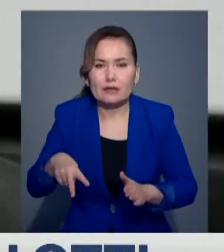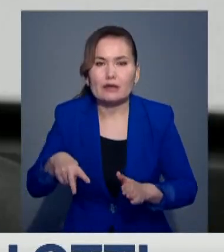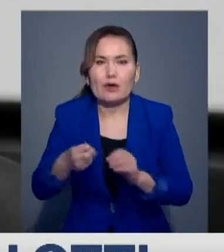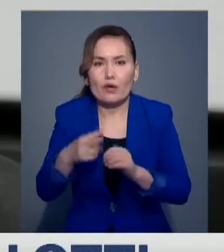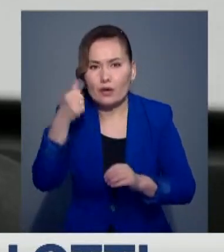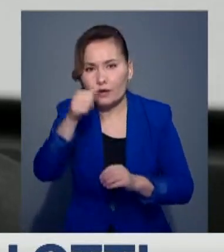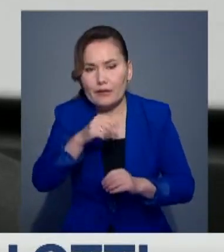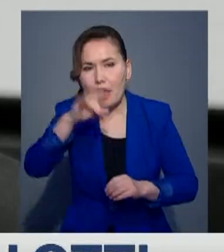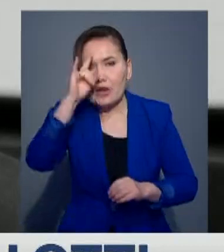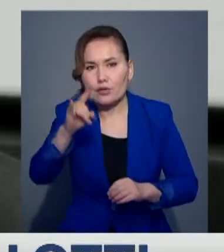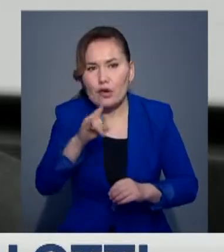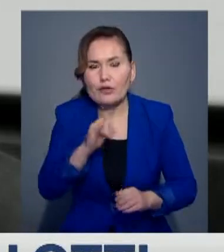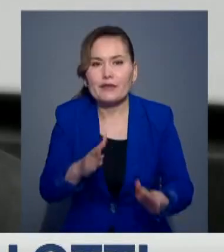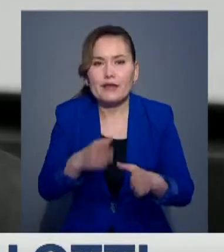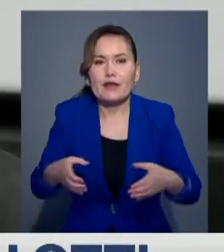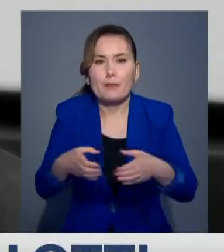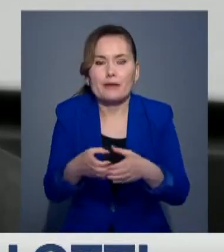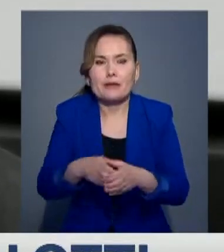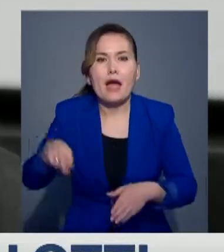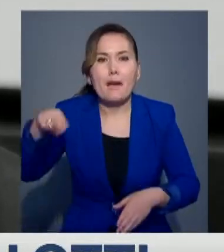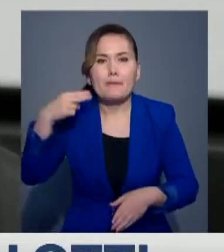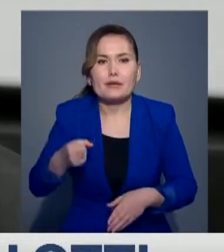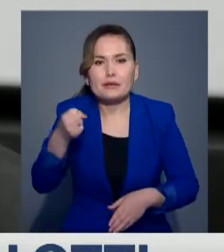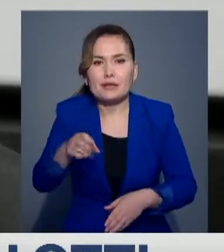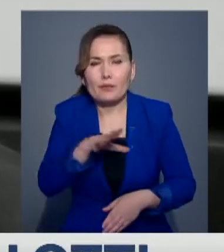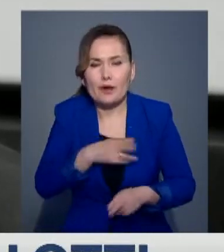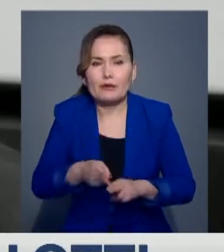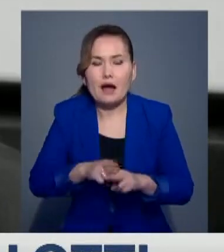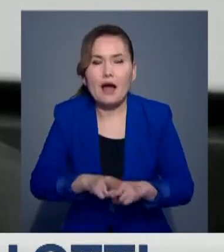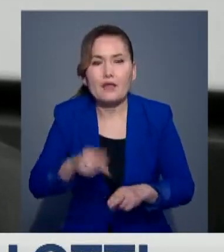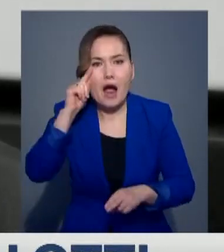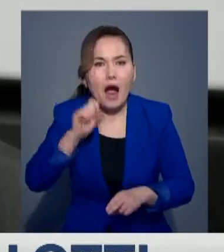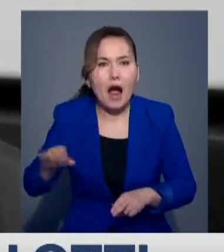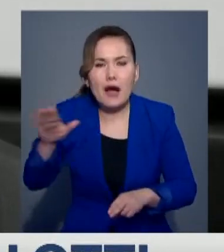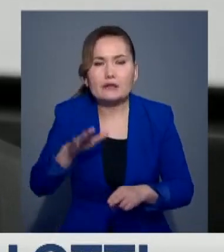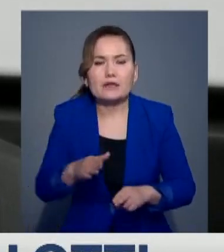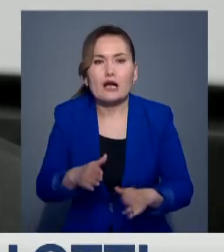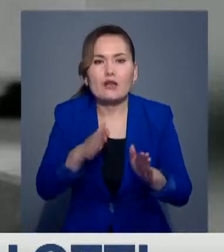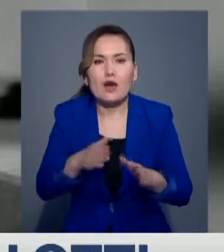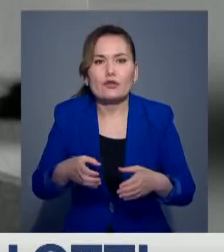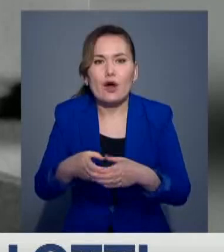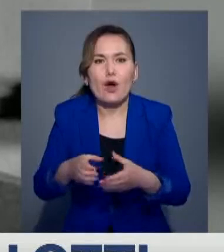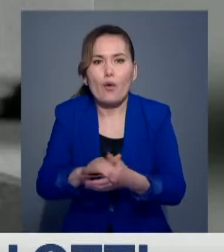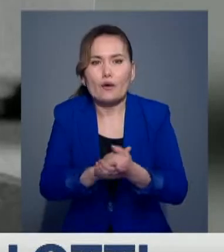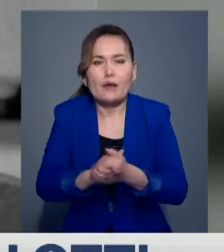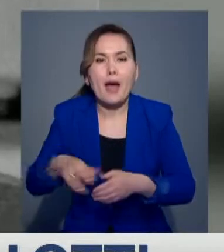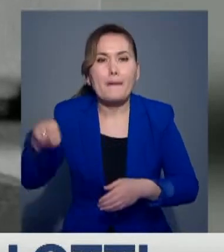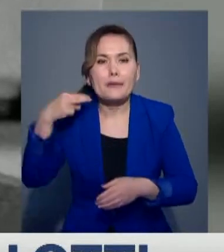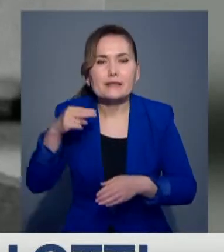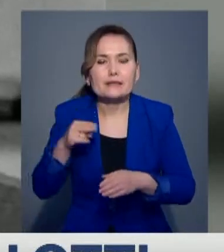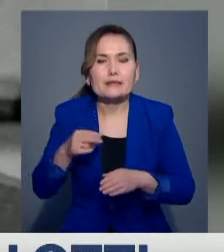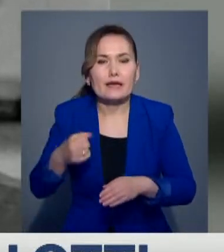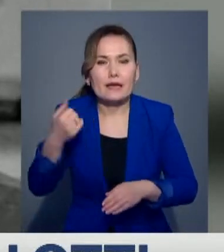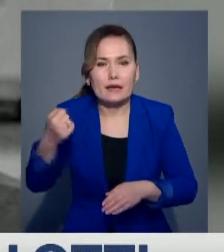2018-2012 жылдары Қазақстан дзюдо федерациясының президенті болды. Сондай-ақ Азия дзюдо одағының вице-президенті қызметін атқарды.